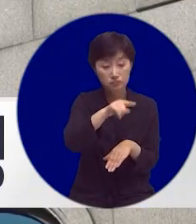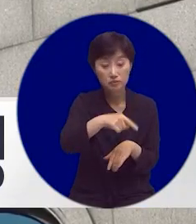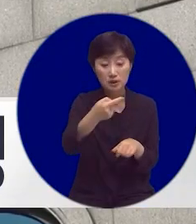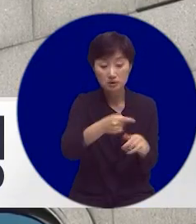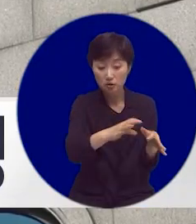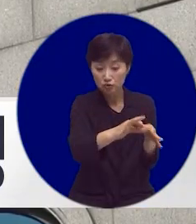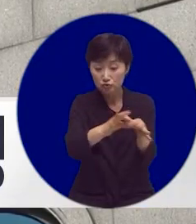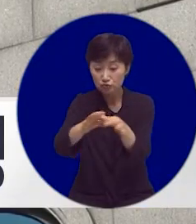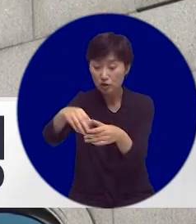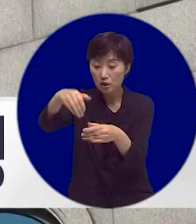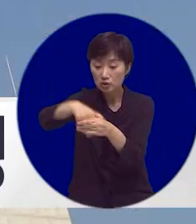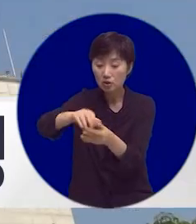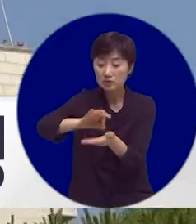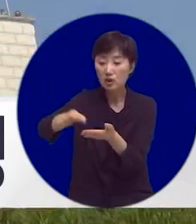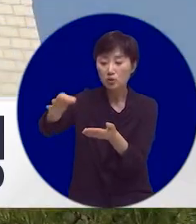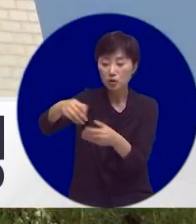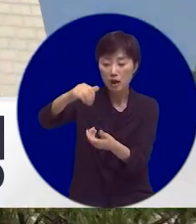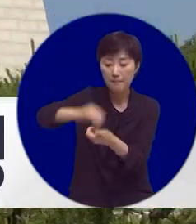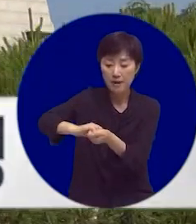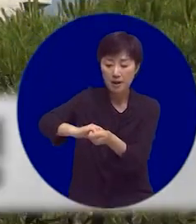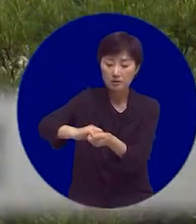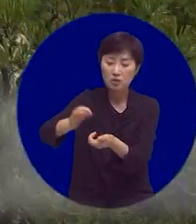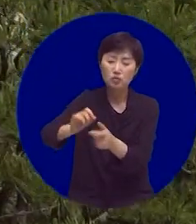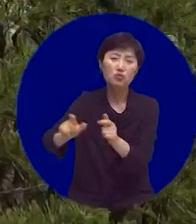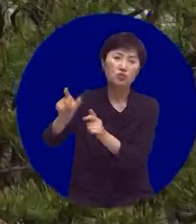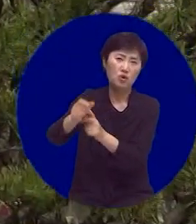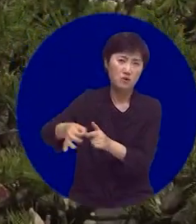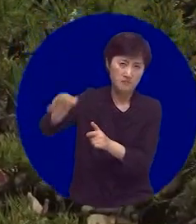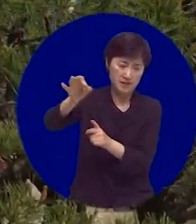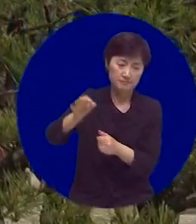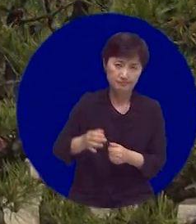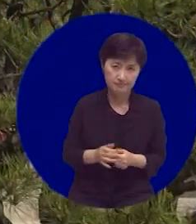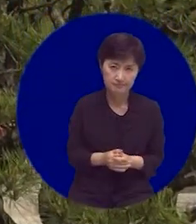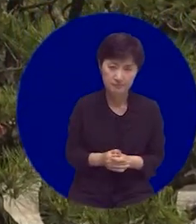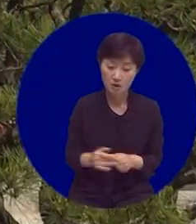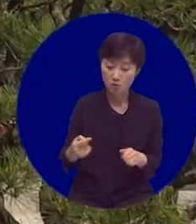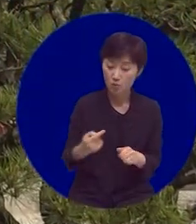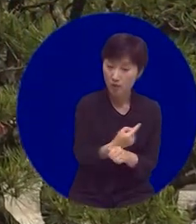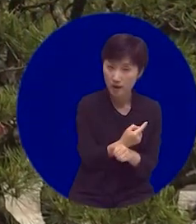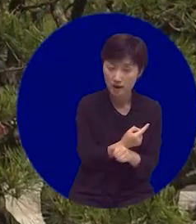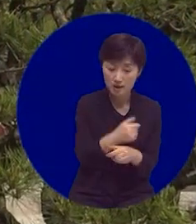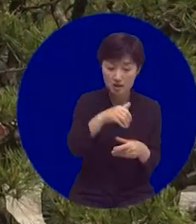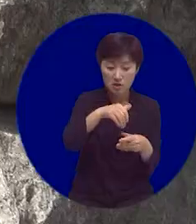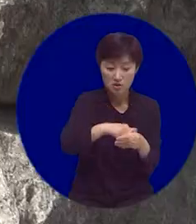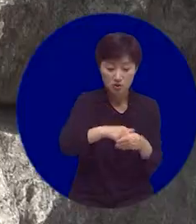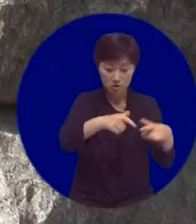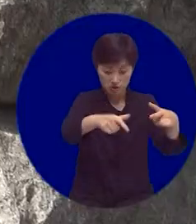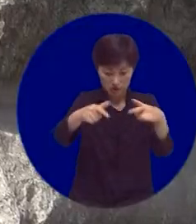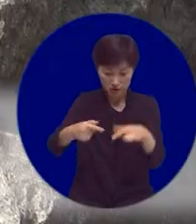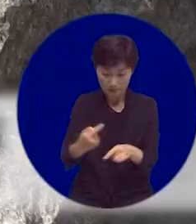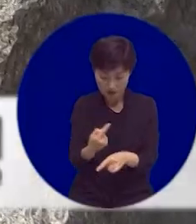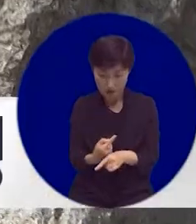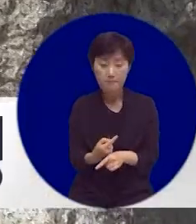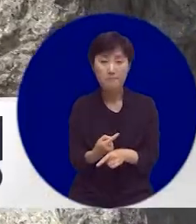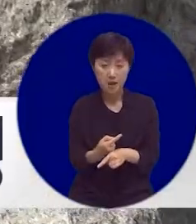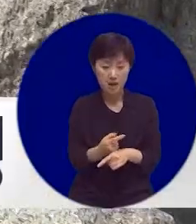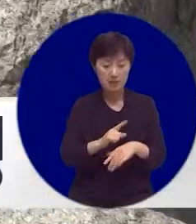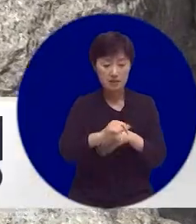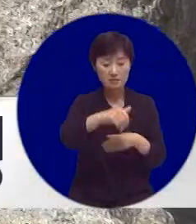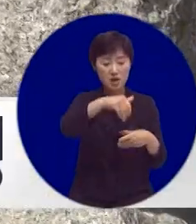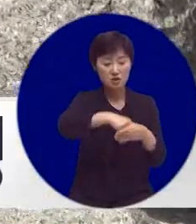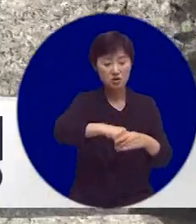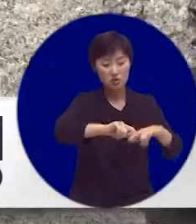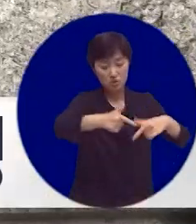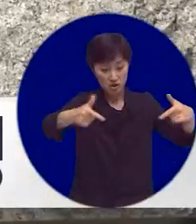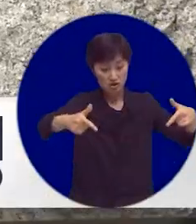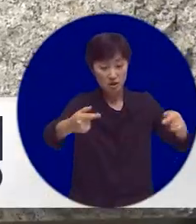연동해 선거비용 제한액을 함께 늘리도록 했기 때문입니다. 그 외에도 선거구 획정으로 지방선거의 선거구역이